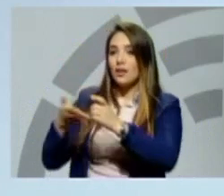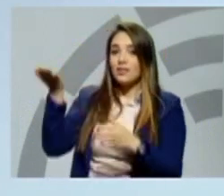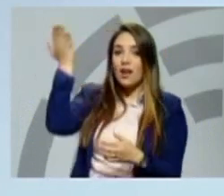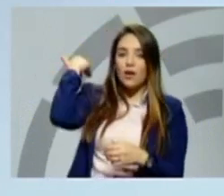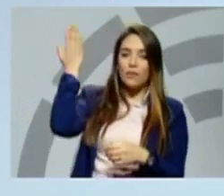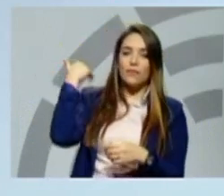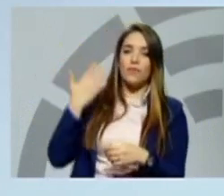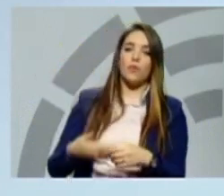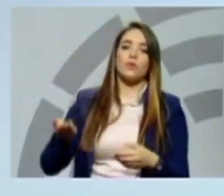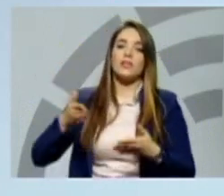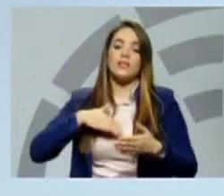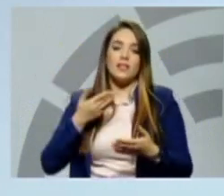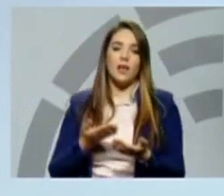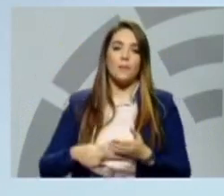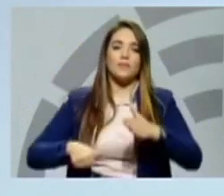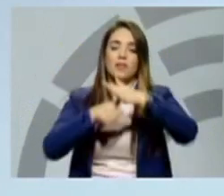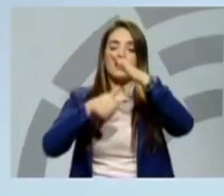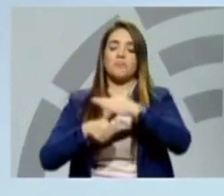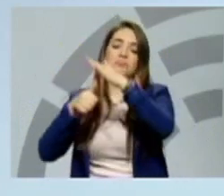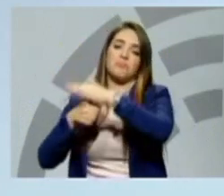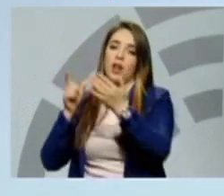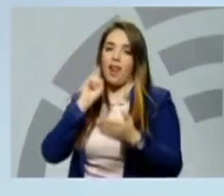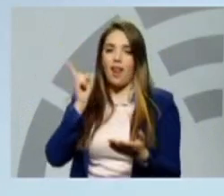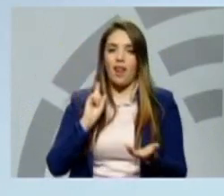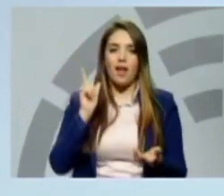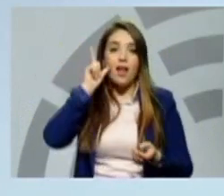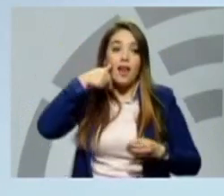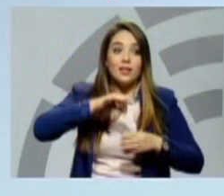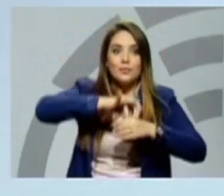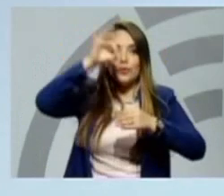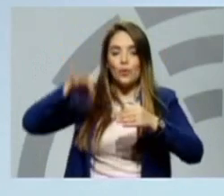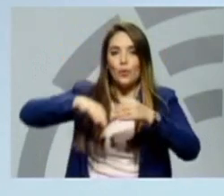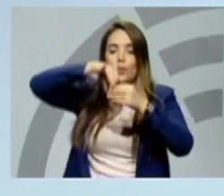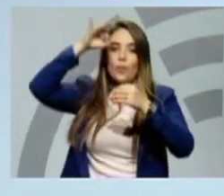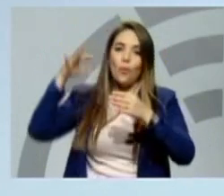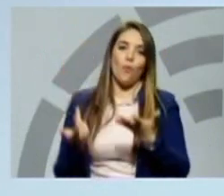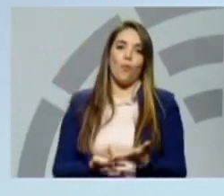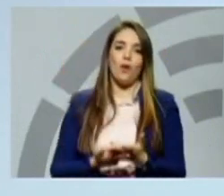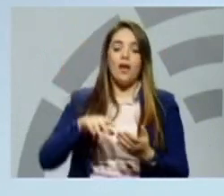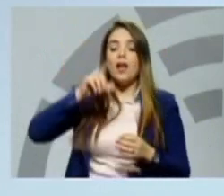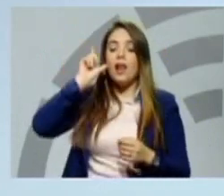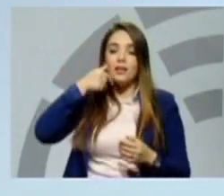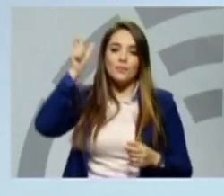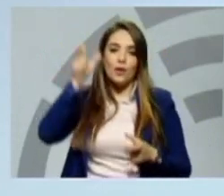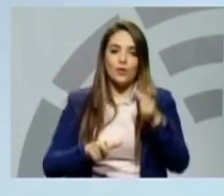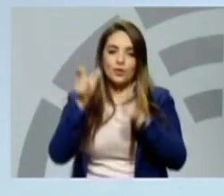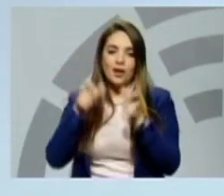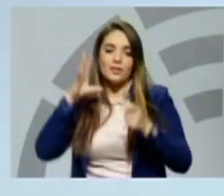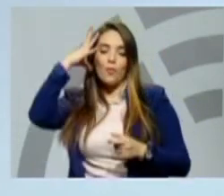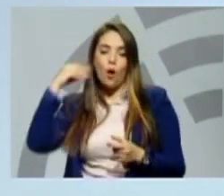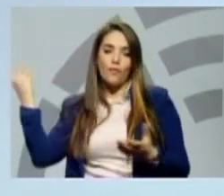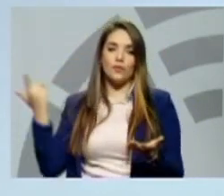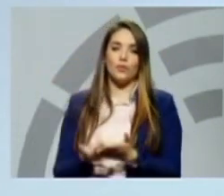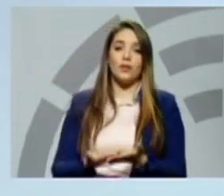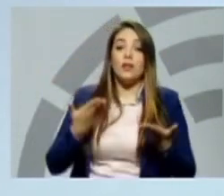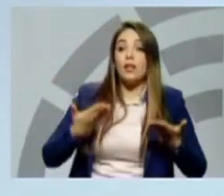الشعب مع ذلك فان استرجاع الثقه ممكن والحلول موجوده والكفاءه مهما اصبحت نادره في ايامنا